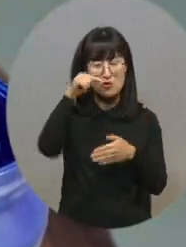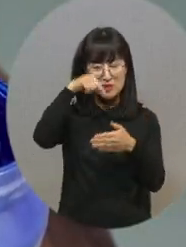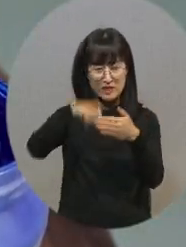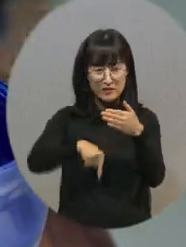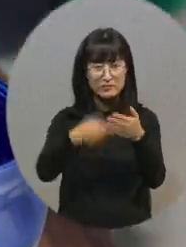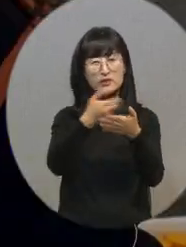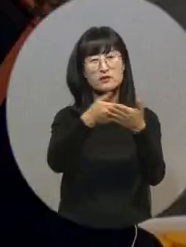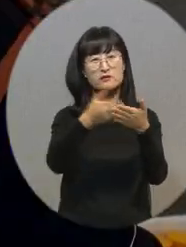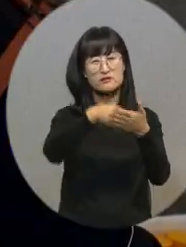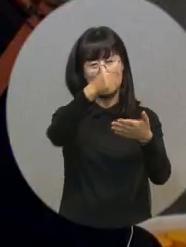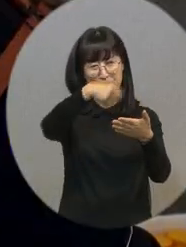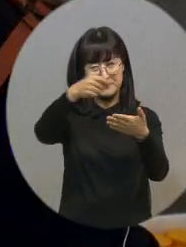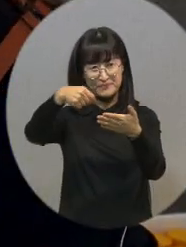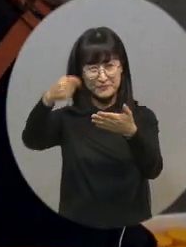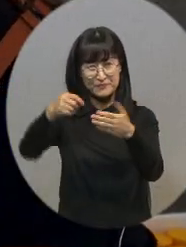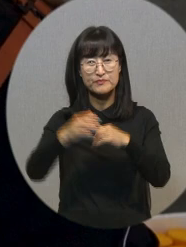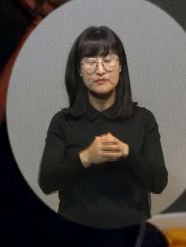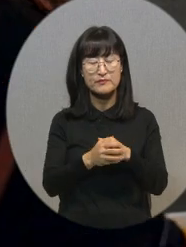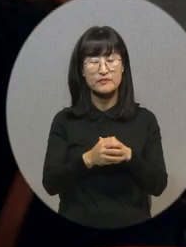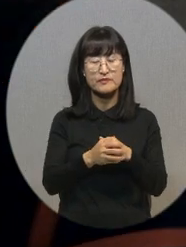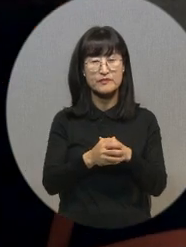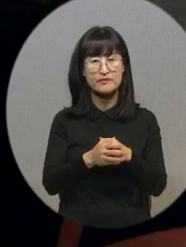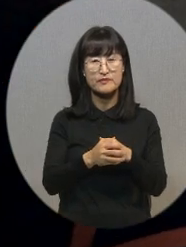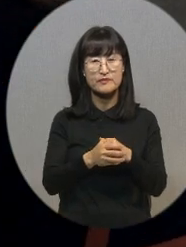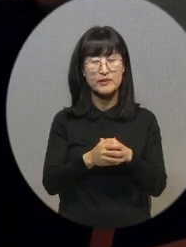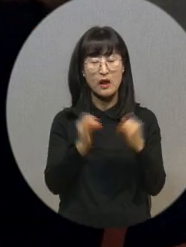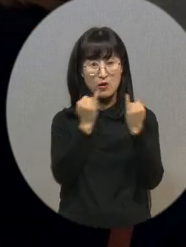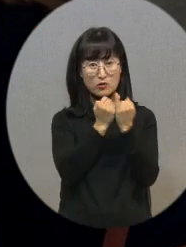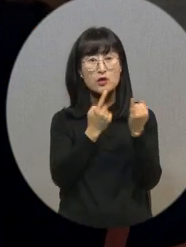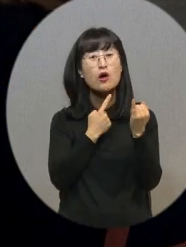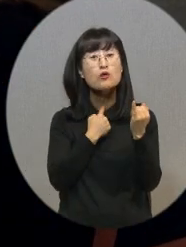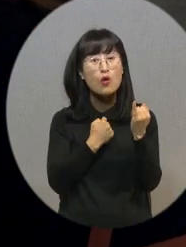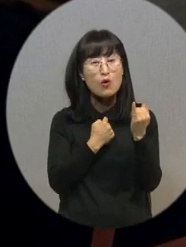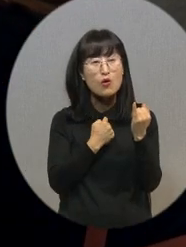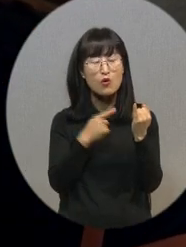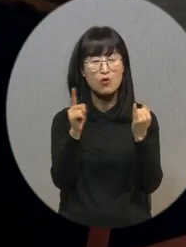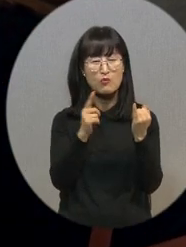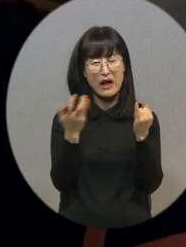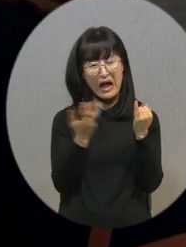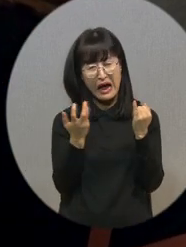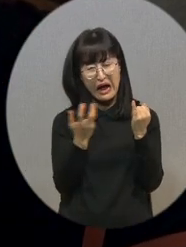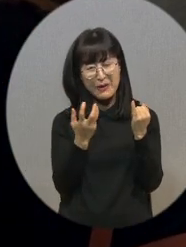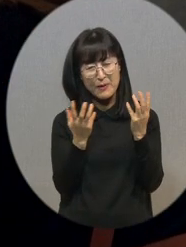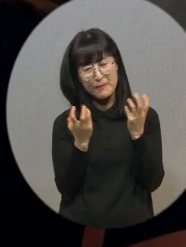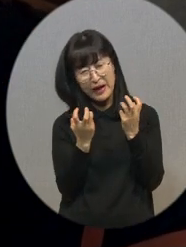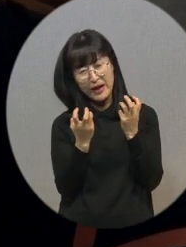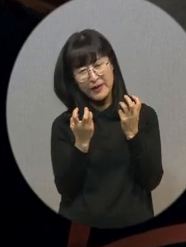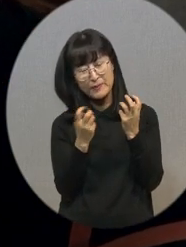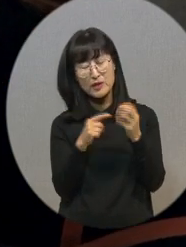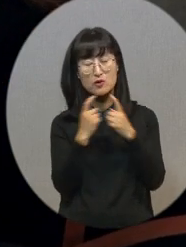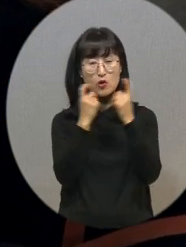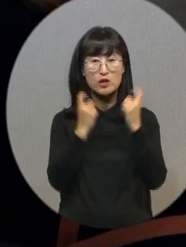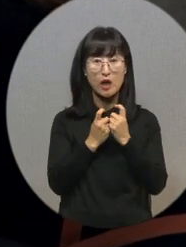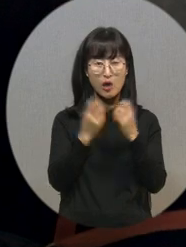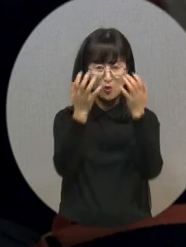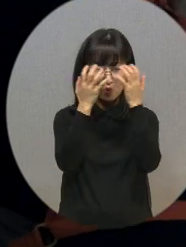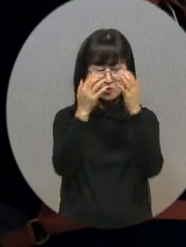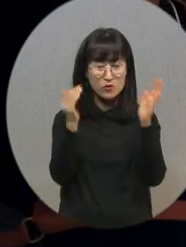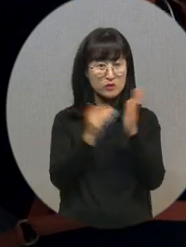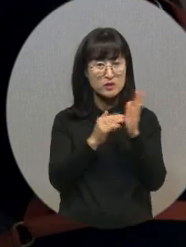그녀가 마주한 극심한 통증과 마비는 단순한 개인적 고통을 넘어 예술적